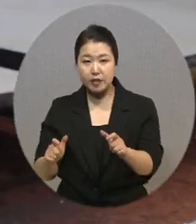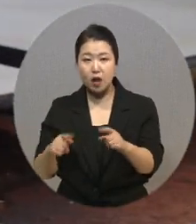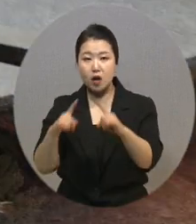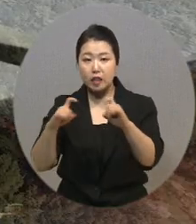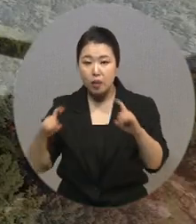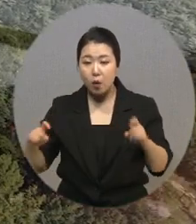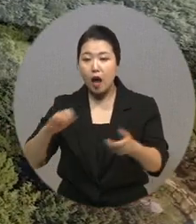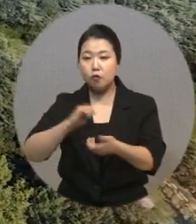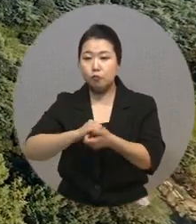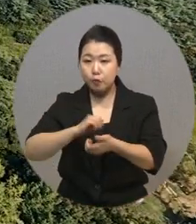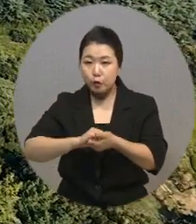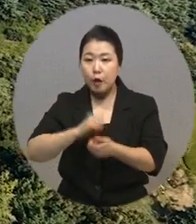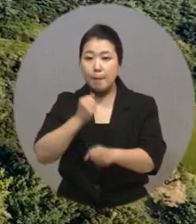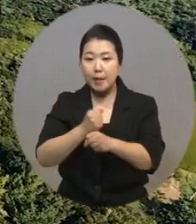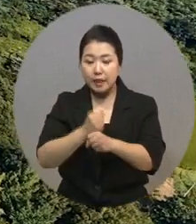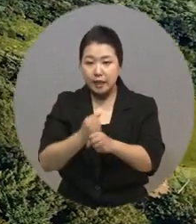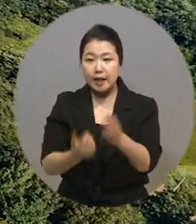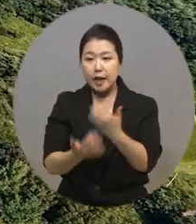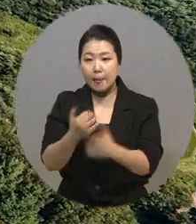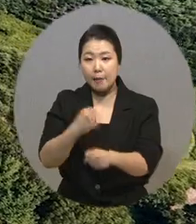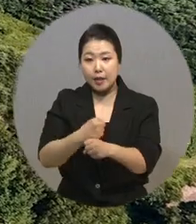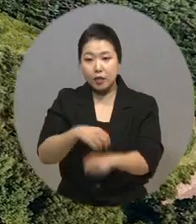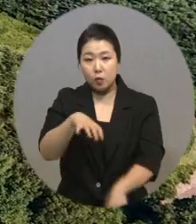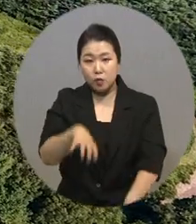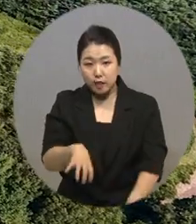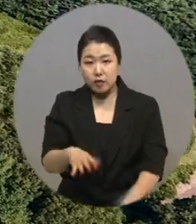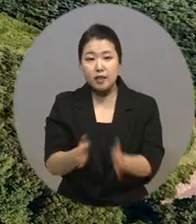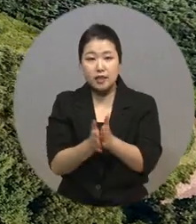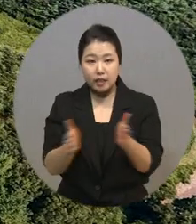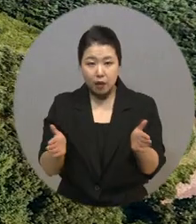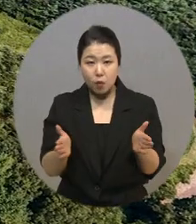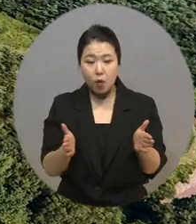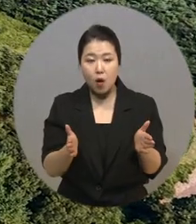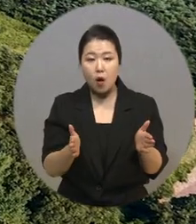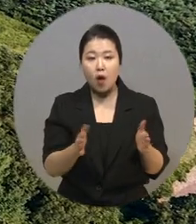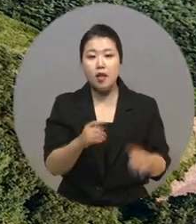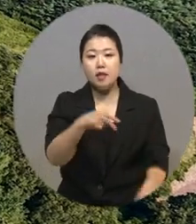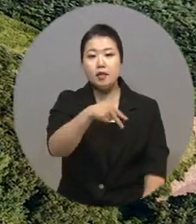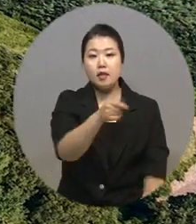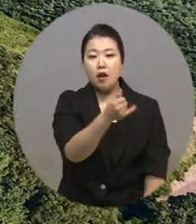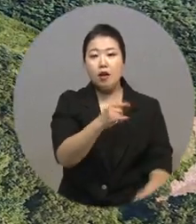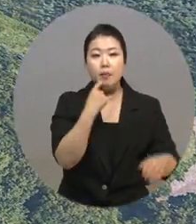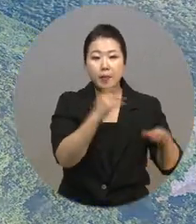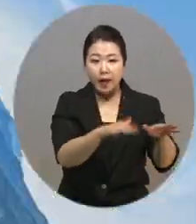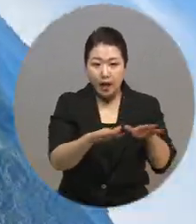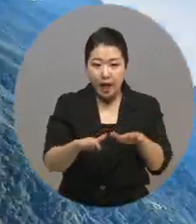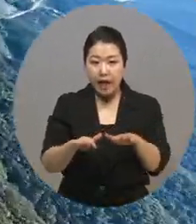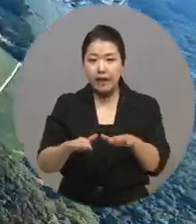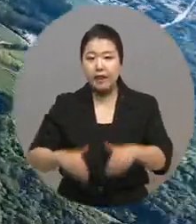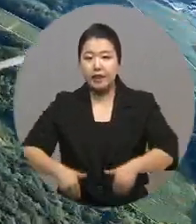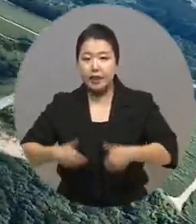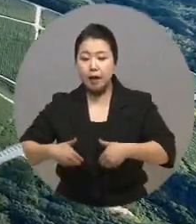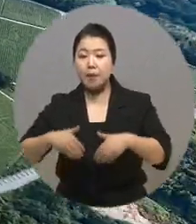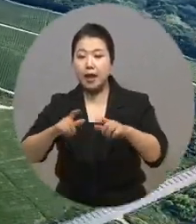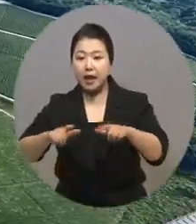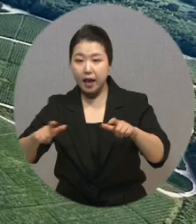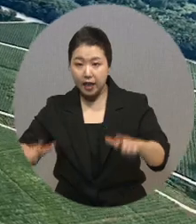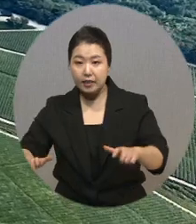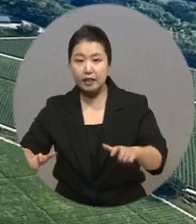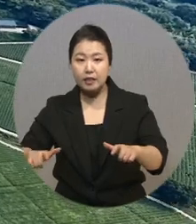만들어졌고 이후로 서해안과 남해일 때에 청자 요지가 분포지